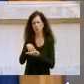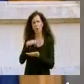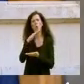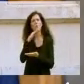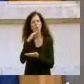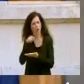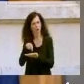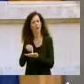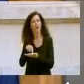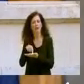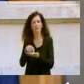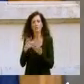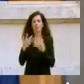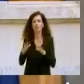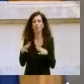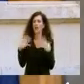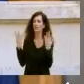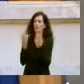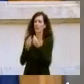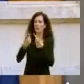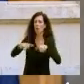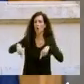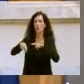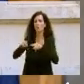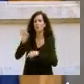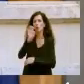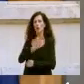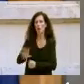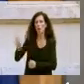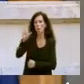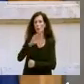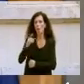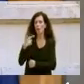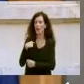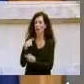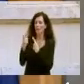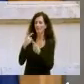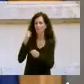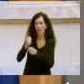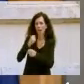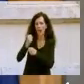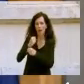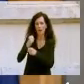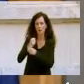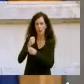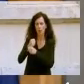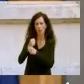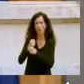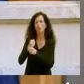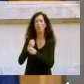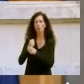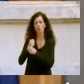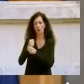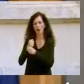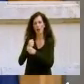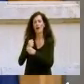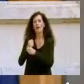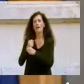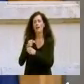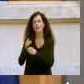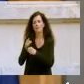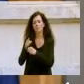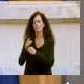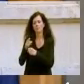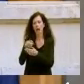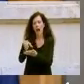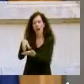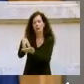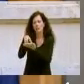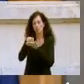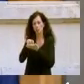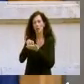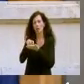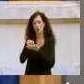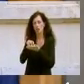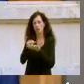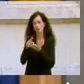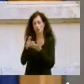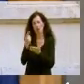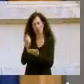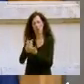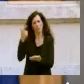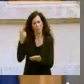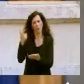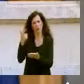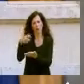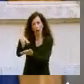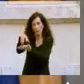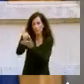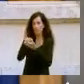commissione europea per poter anticipa trovare delle pervenire a delle anticipazioni più consistenti comunque ci sono altri